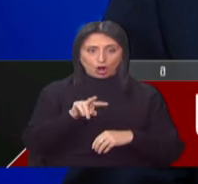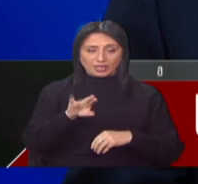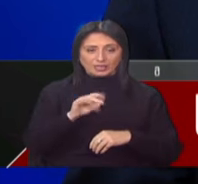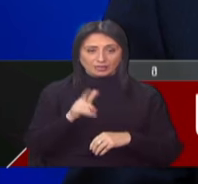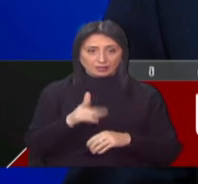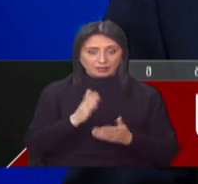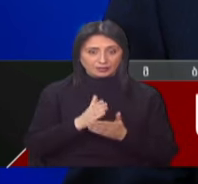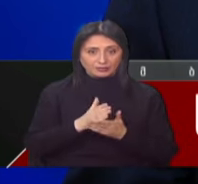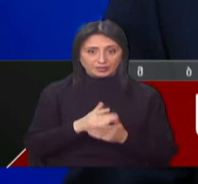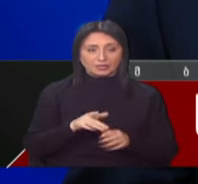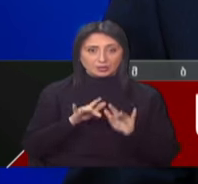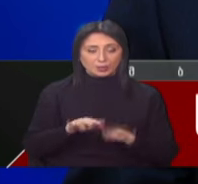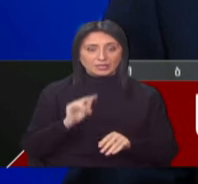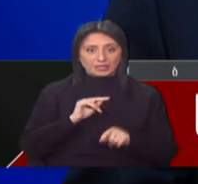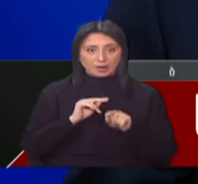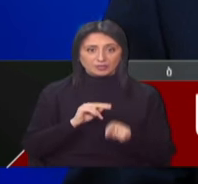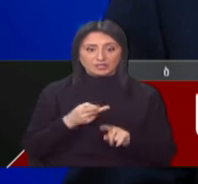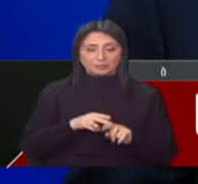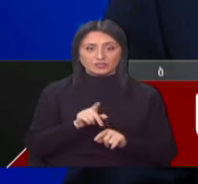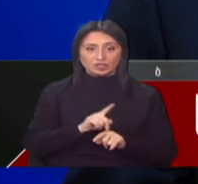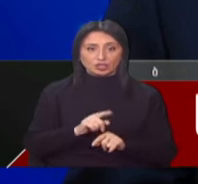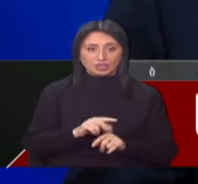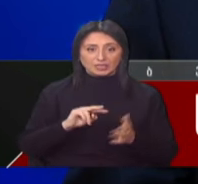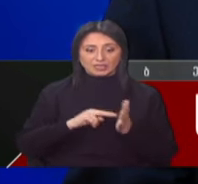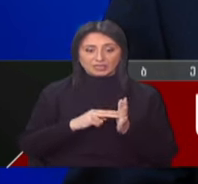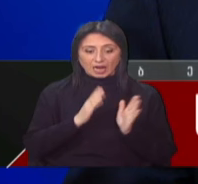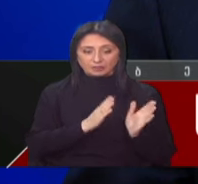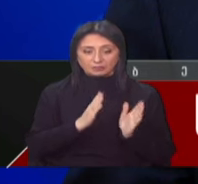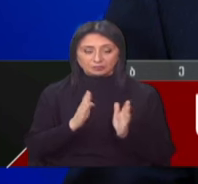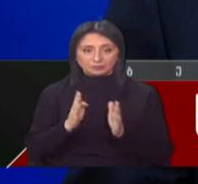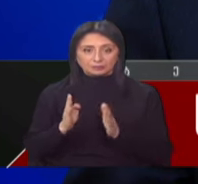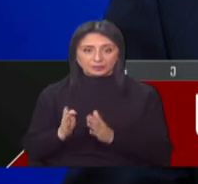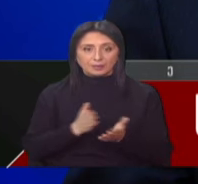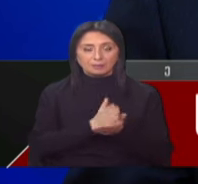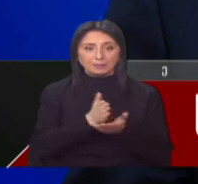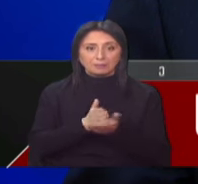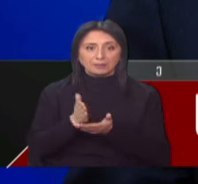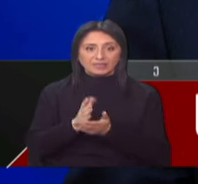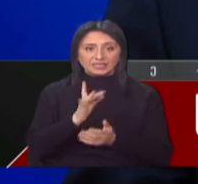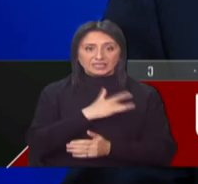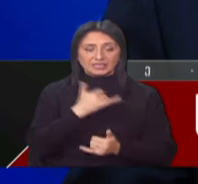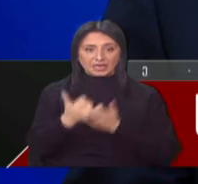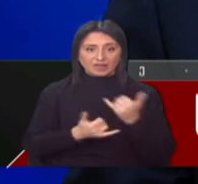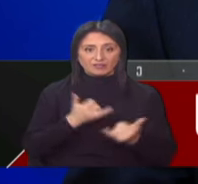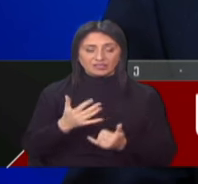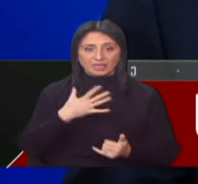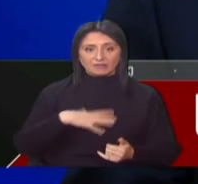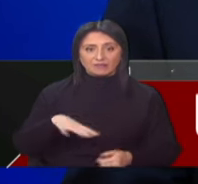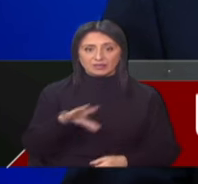ეტაპზე ოპერირებს საქართველოში, იმისთვის, რომ სტრატეგიულად განსაზღვროს ის მიმართულებები და სერვისები, რომლებიც